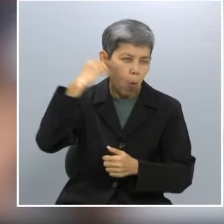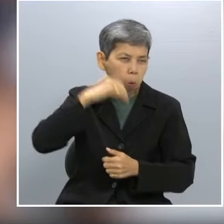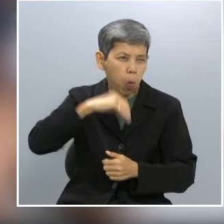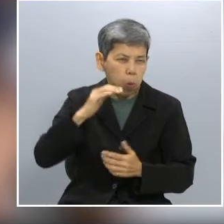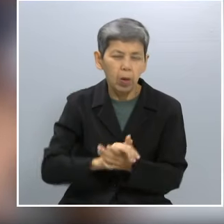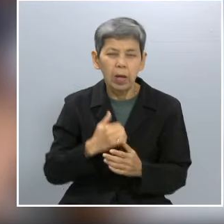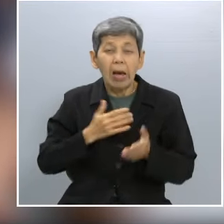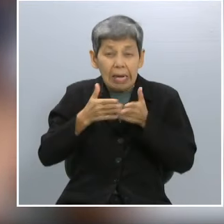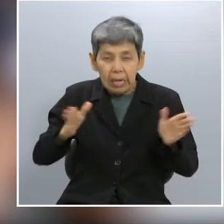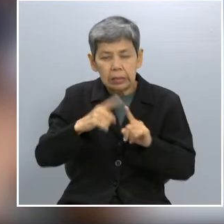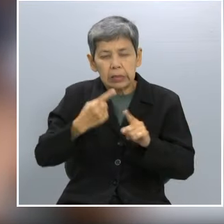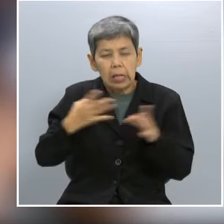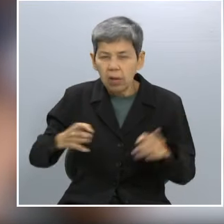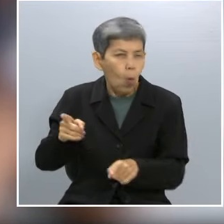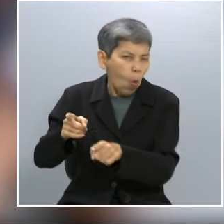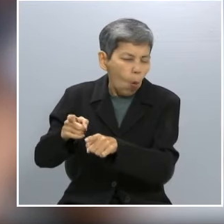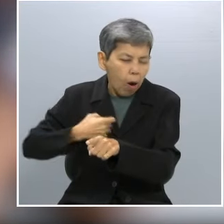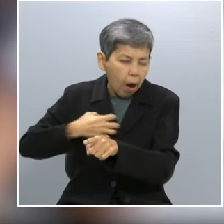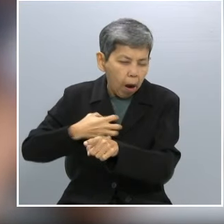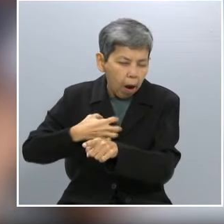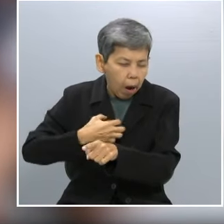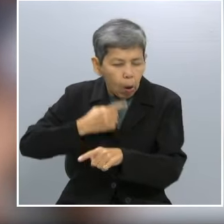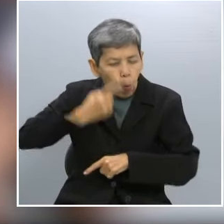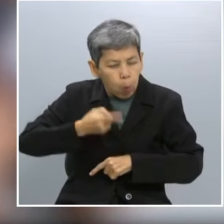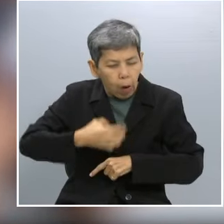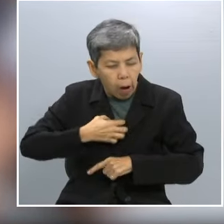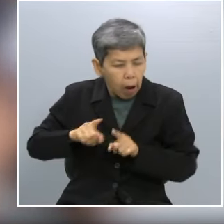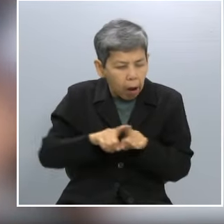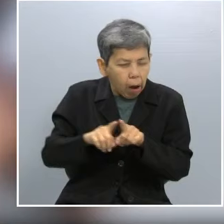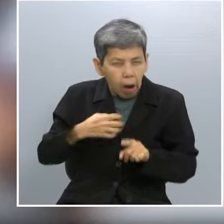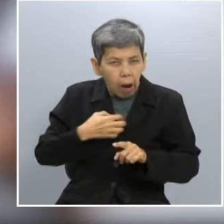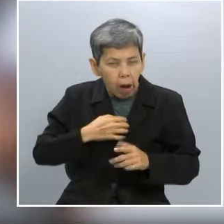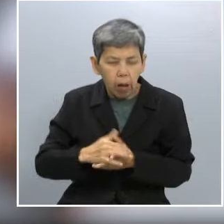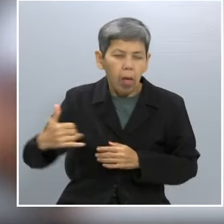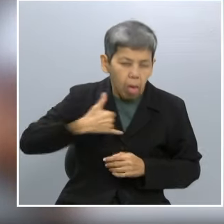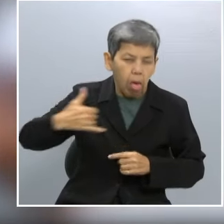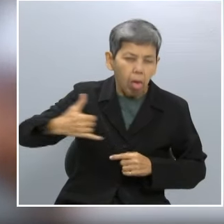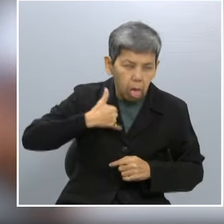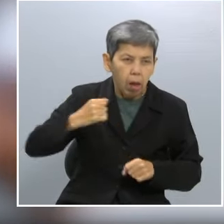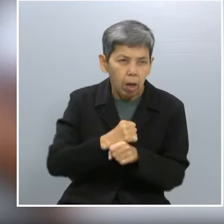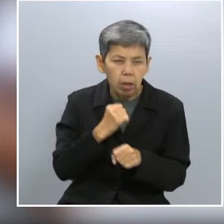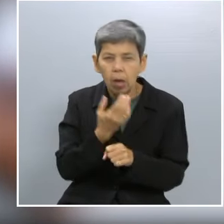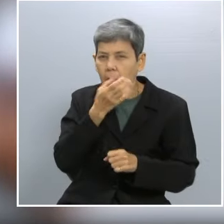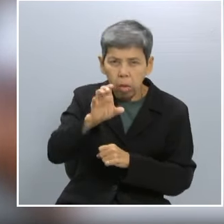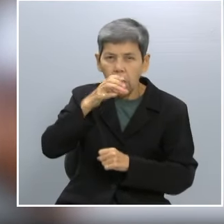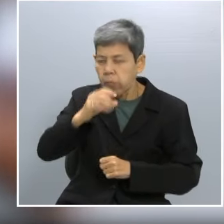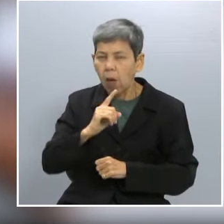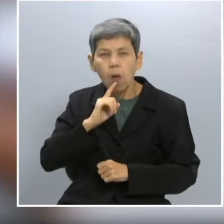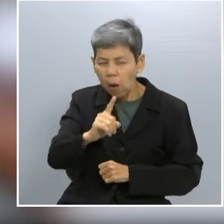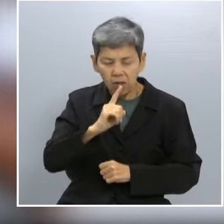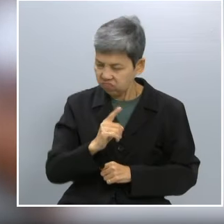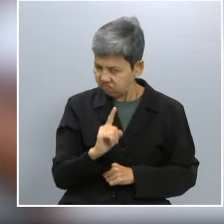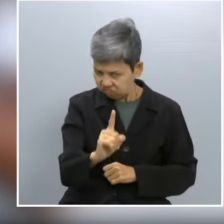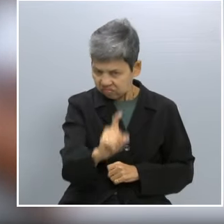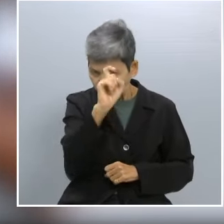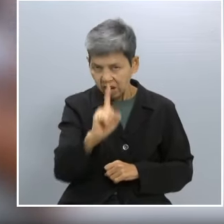ไปแล้ว 4เดือนแต่เขาไม่ยอมเลิกลาค่ะใช่เขาก็มาตามลงโซเชียลคู่ว่าจะฆ่า